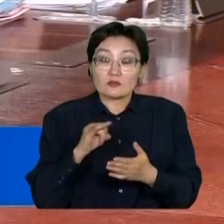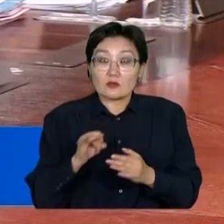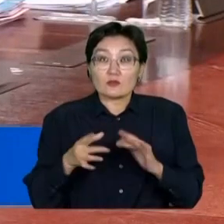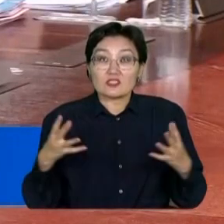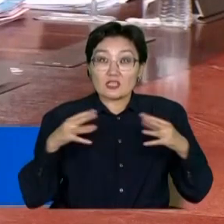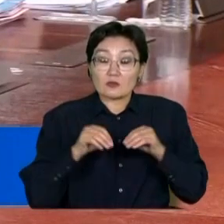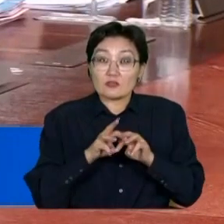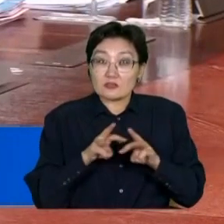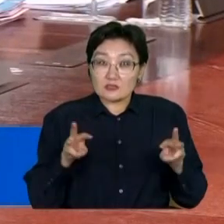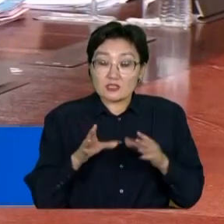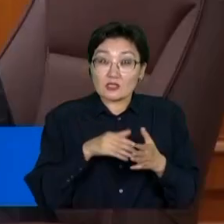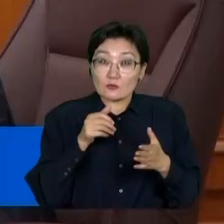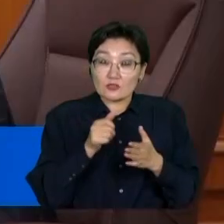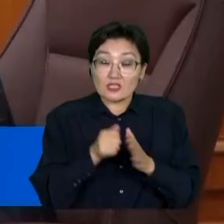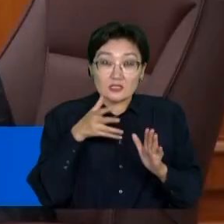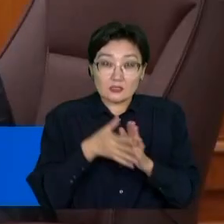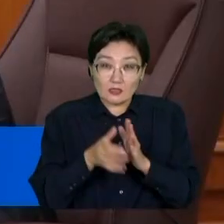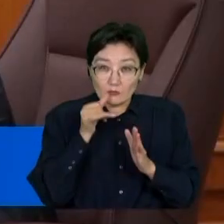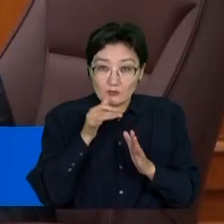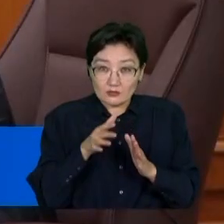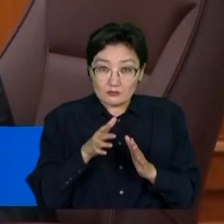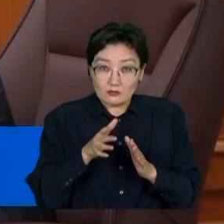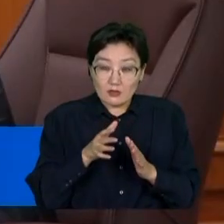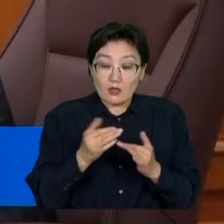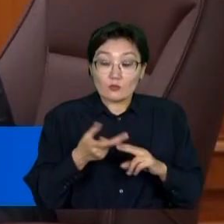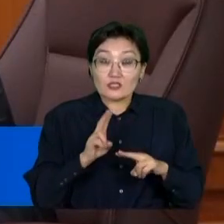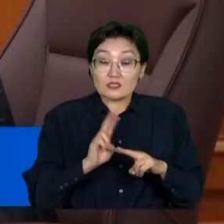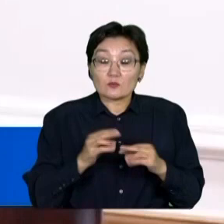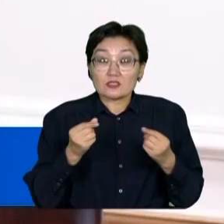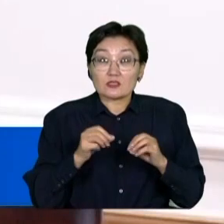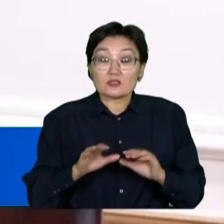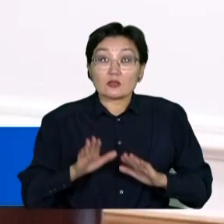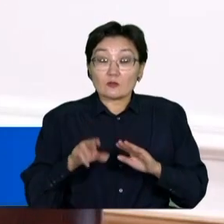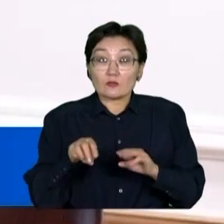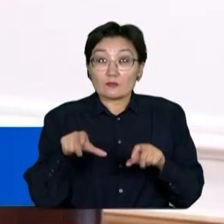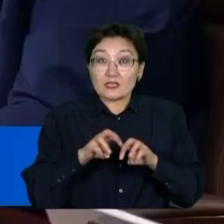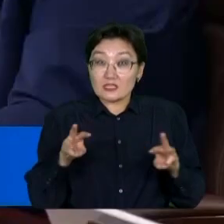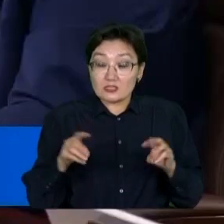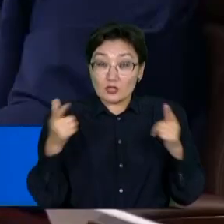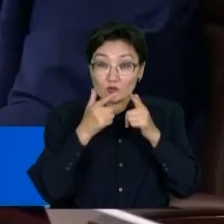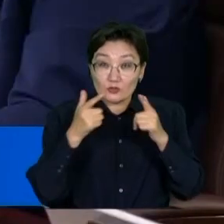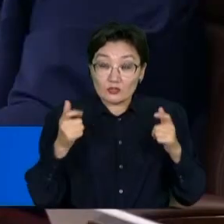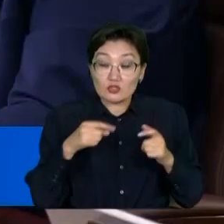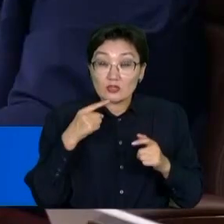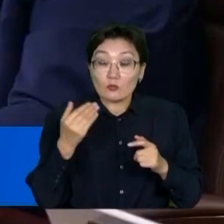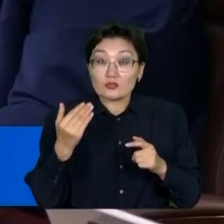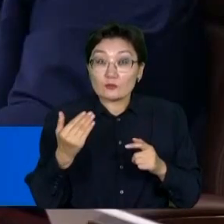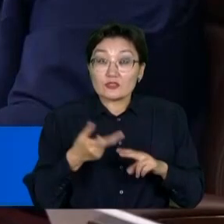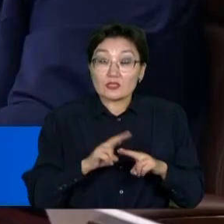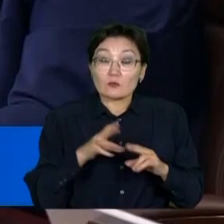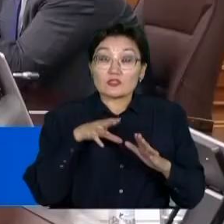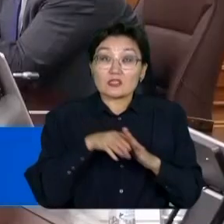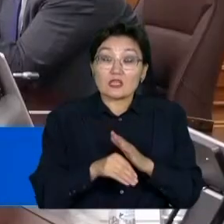ирригация министрлігі әлі күнге дейін игере алмай отырған көрінеді. Бұл туралы қаржы вице-министр айтты. Дәурен Темірбековтің ақпарынша, бұл